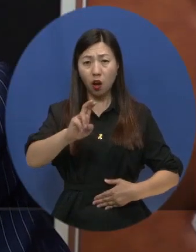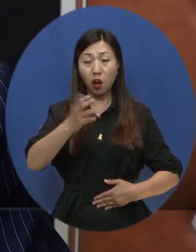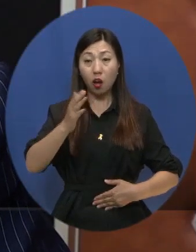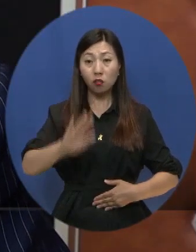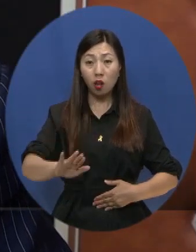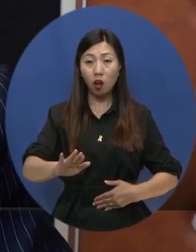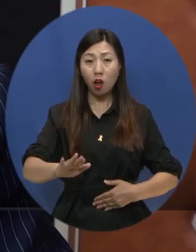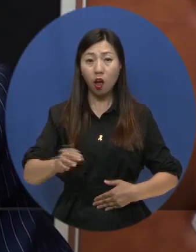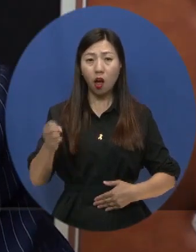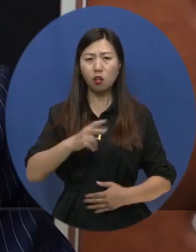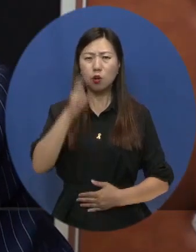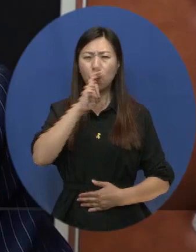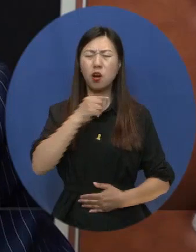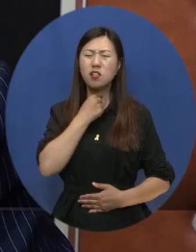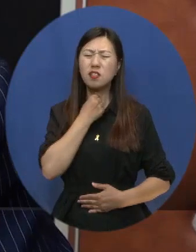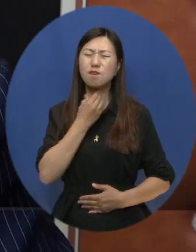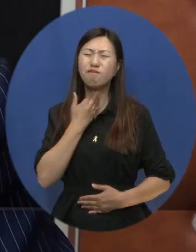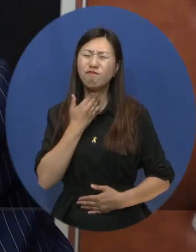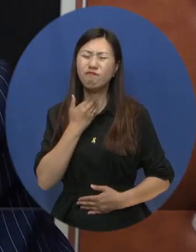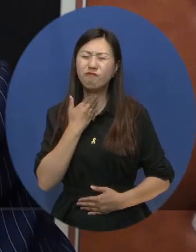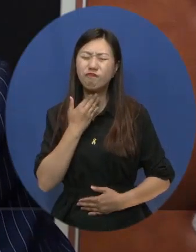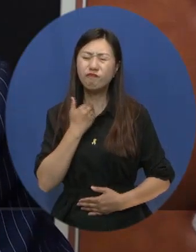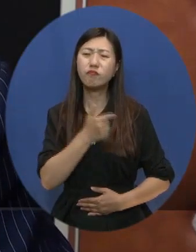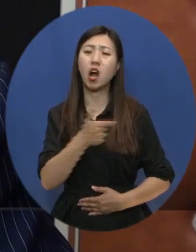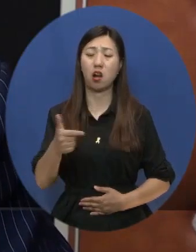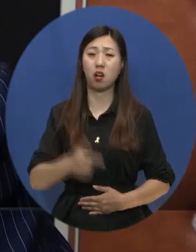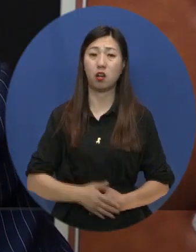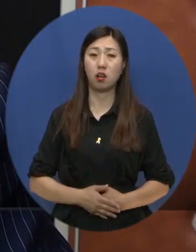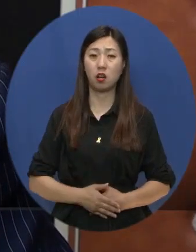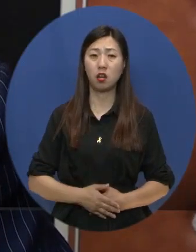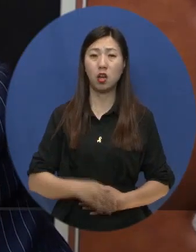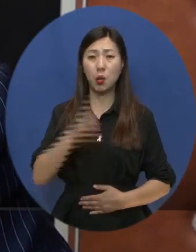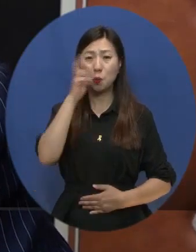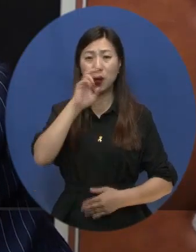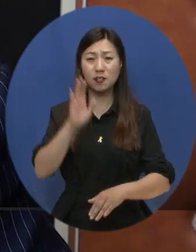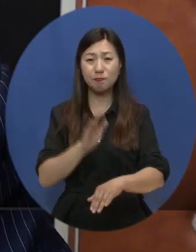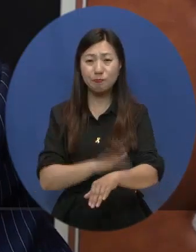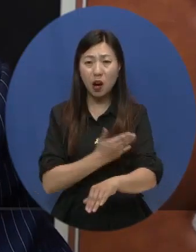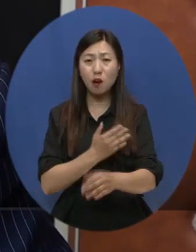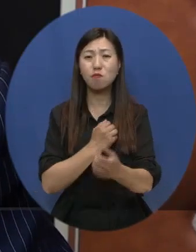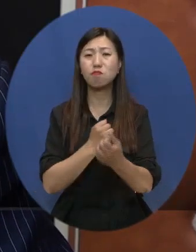마음이 너무나 컸던 것 같아요. 그래서 못하는 노래였지만 다시